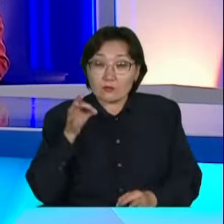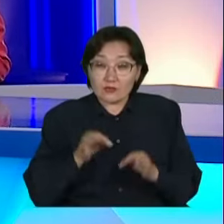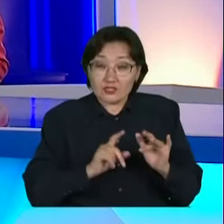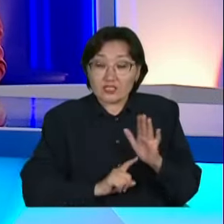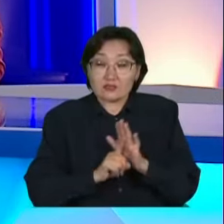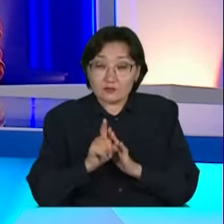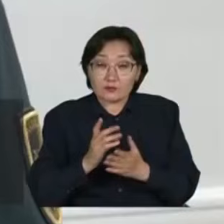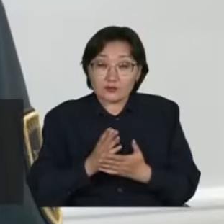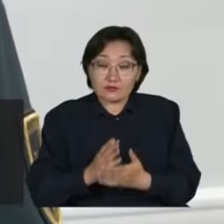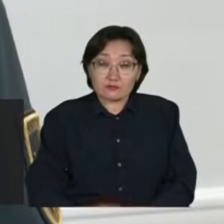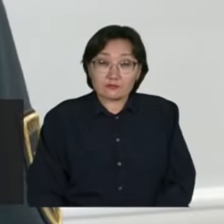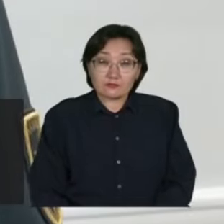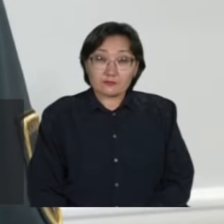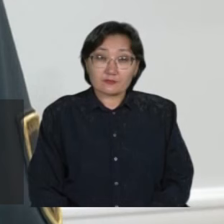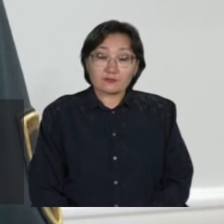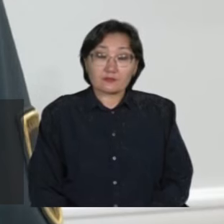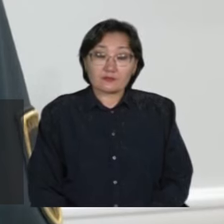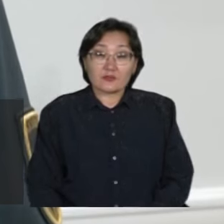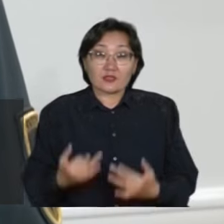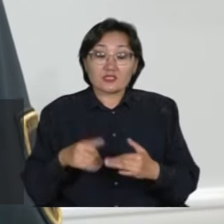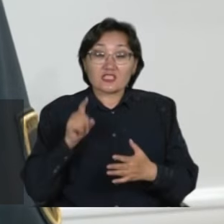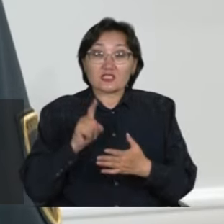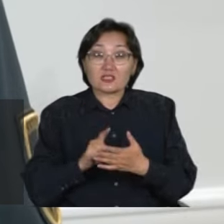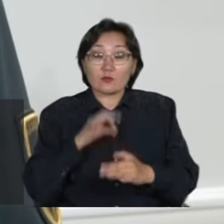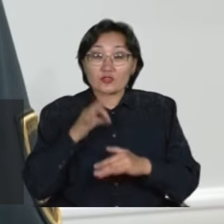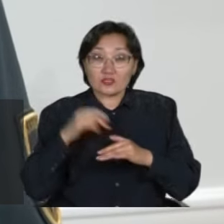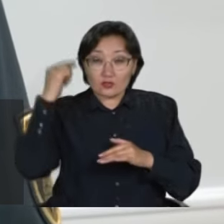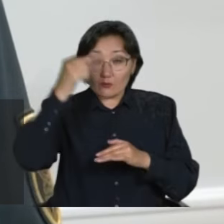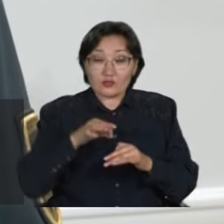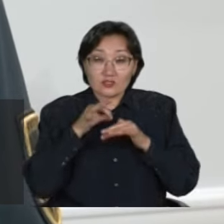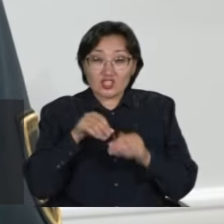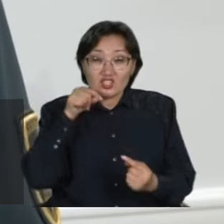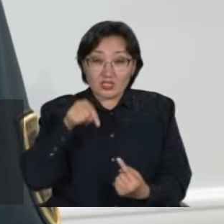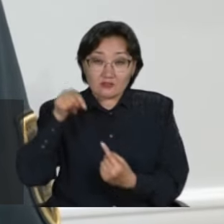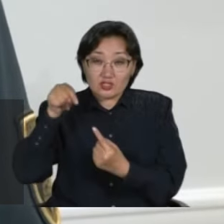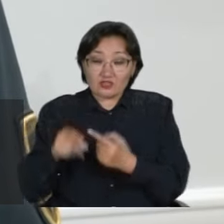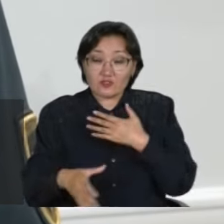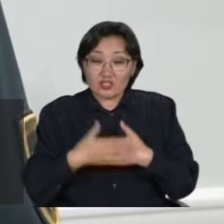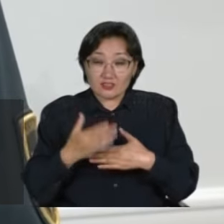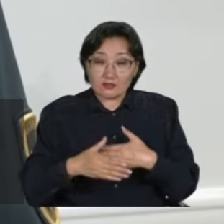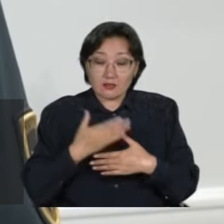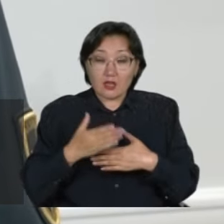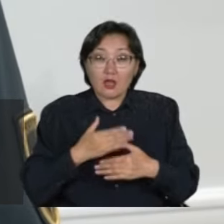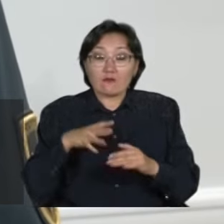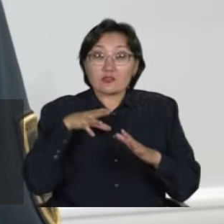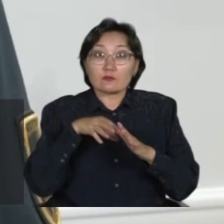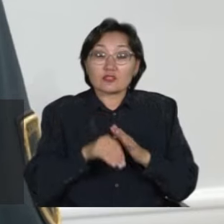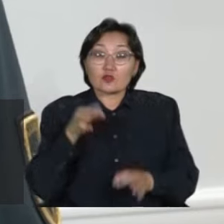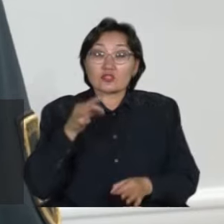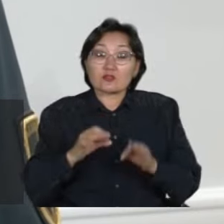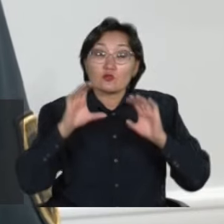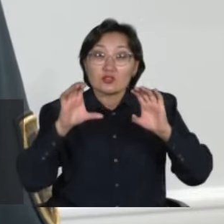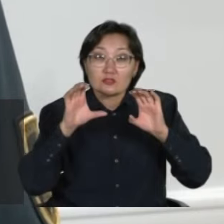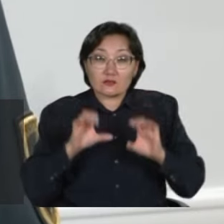уголовное дело. Виновные и должностные лица понесут соответствующие наказания в рамках